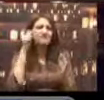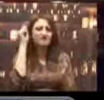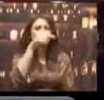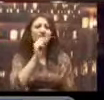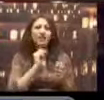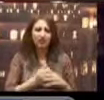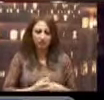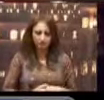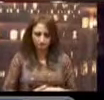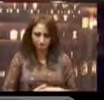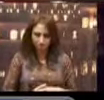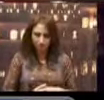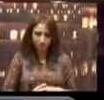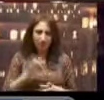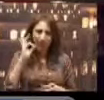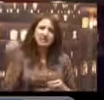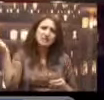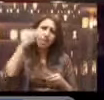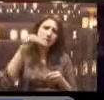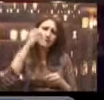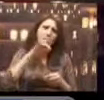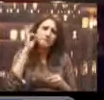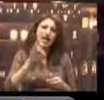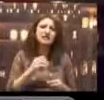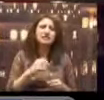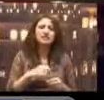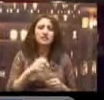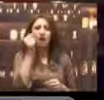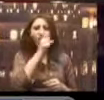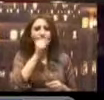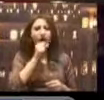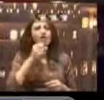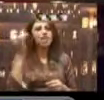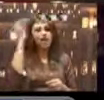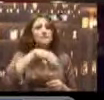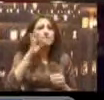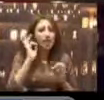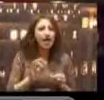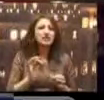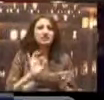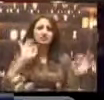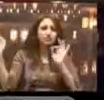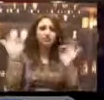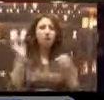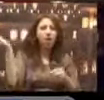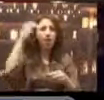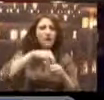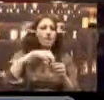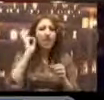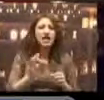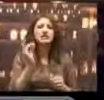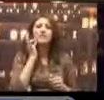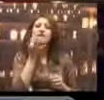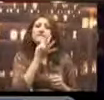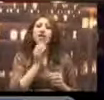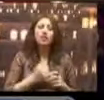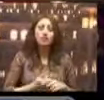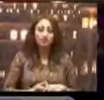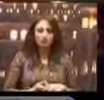يعني لا احنا محتاجين كليبات، محتاجين روبي تغني، محتاجين، لان حتى ما جاتش فكره ان روبي تغني غير بعد ما خلصنا الفيلم